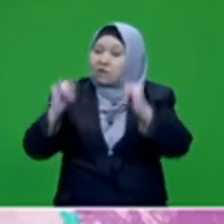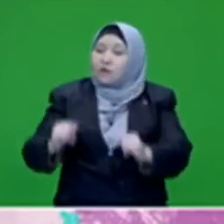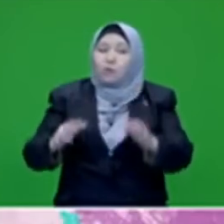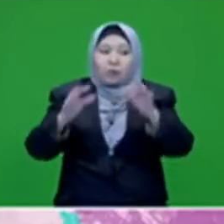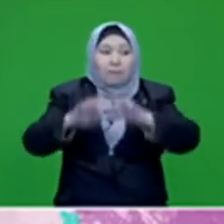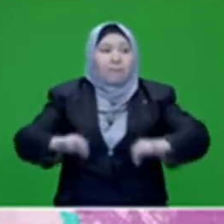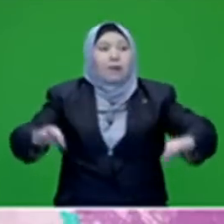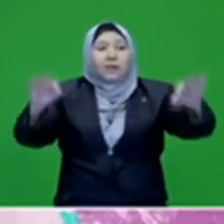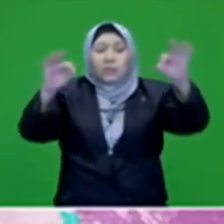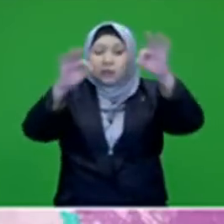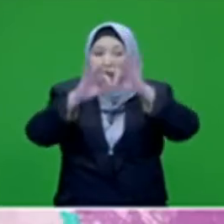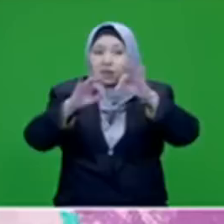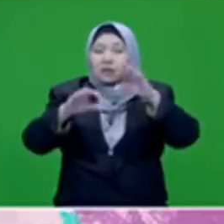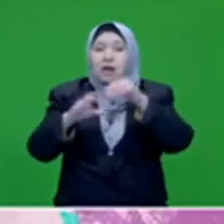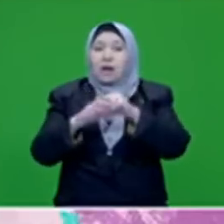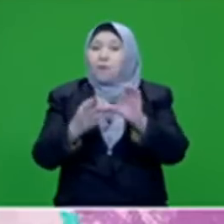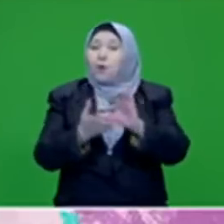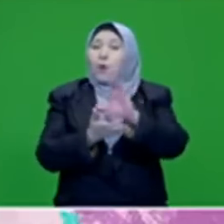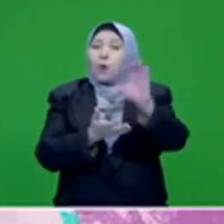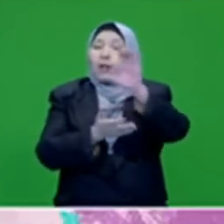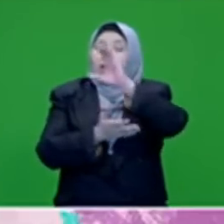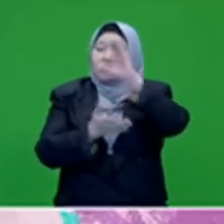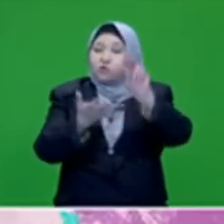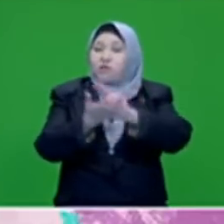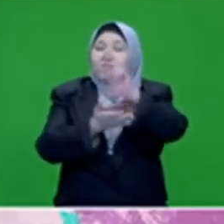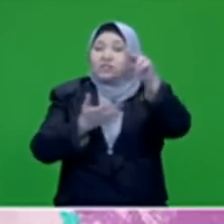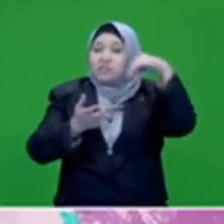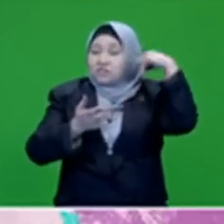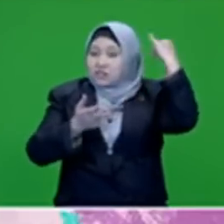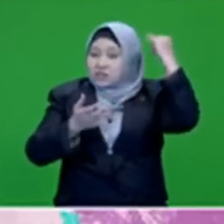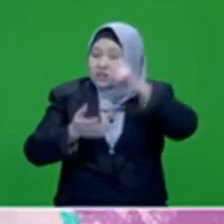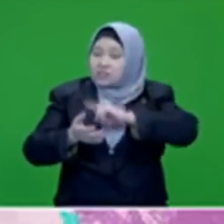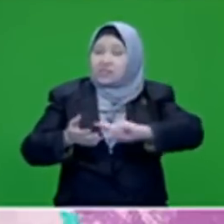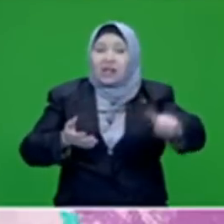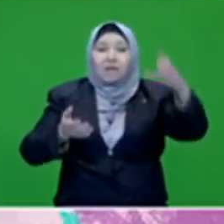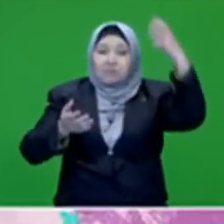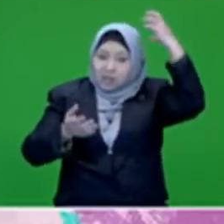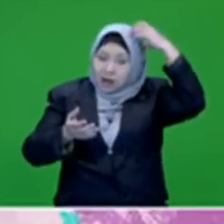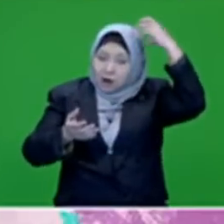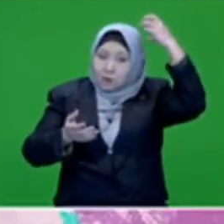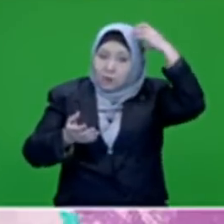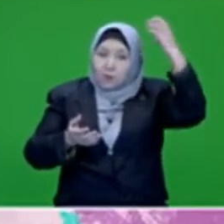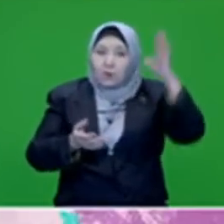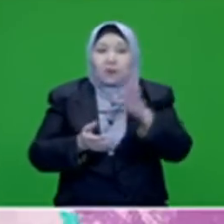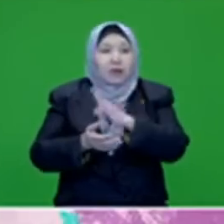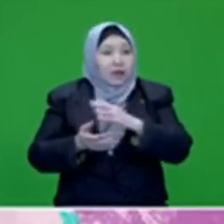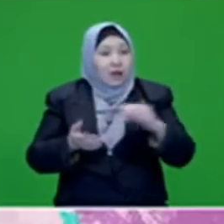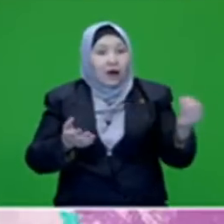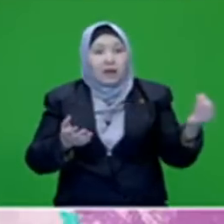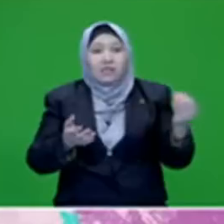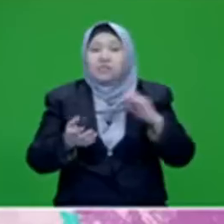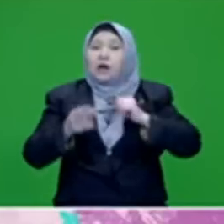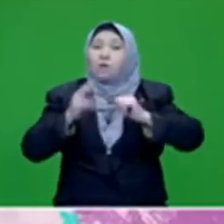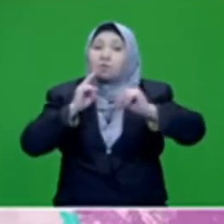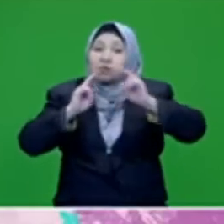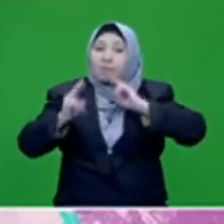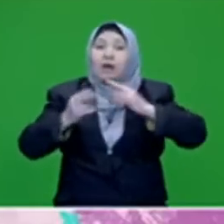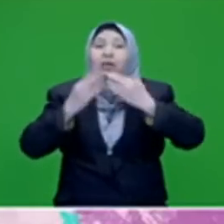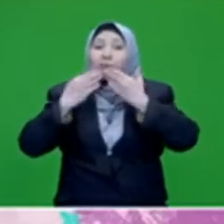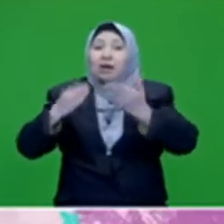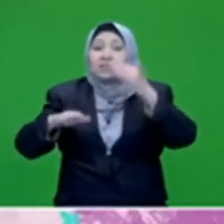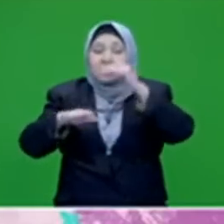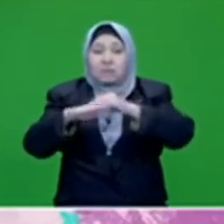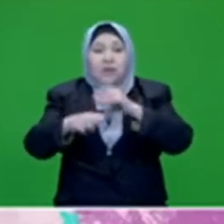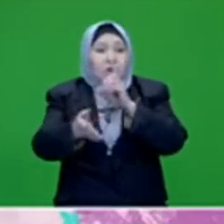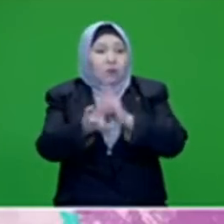di College University Islam Selangor. Ya, sekarang orang penting di sana. Ya. Dan kita ucapkan terima kasih kepada Doktor bersama